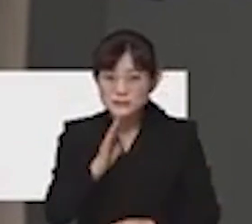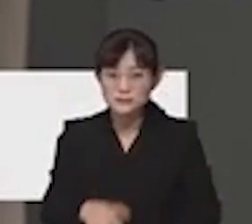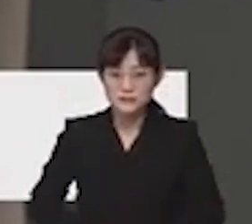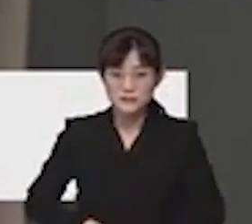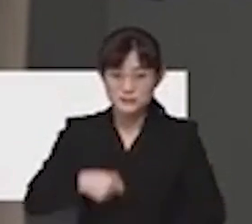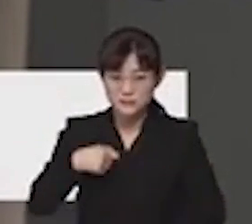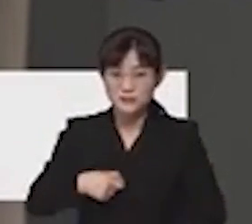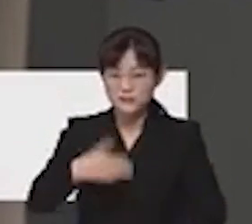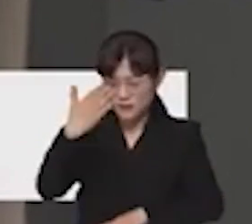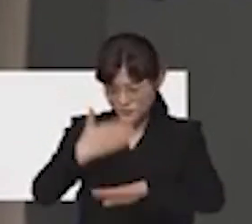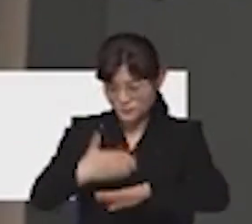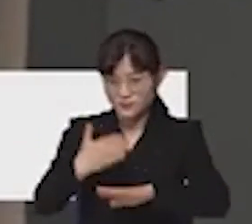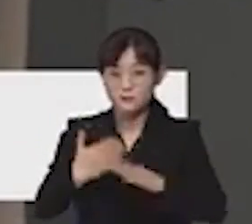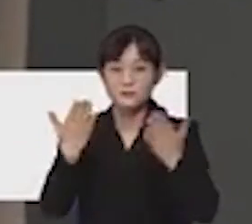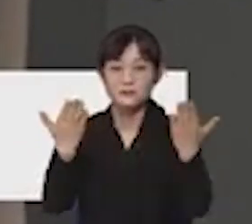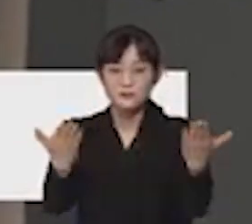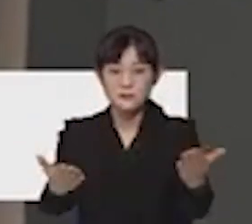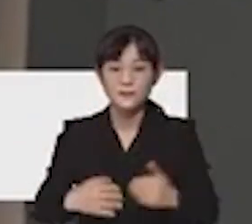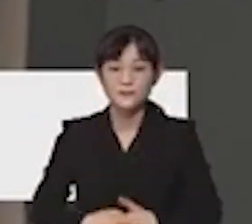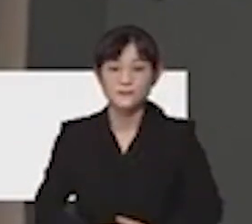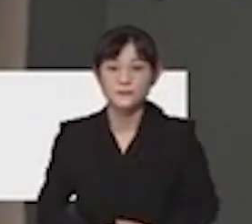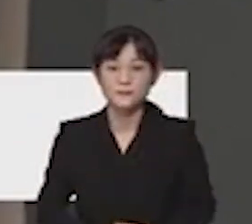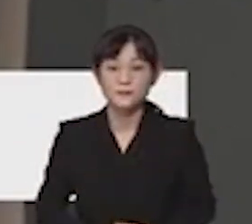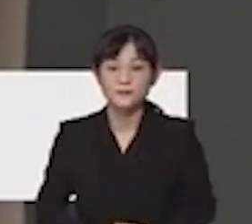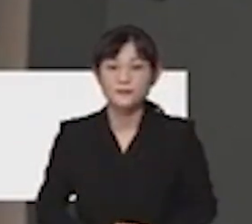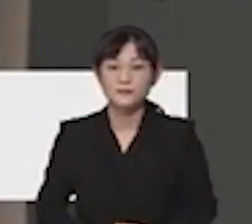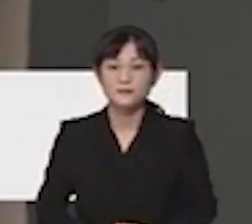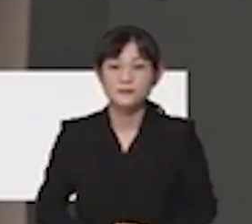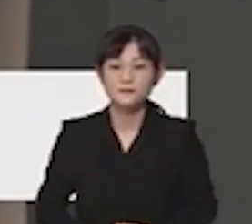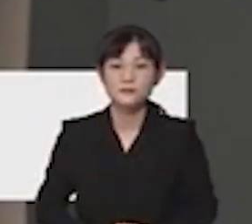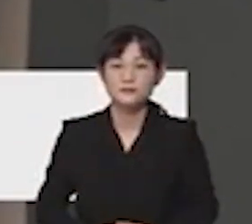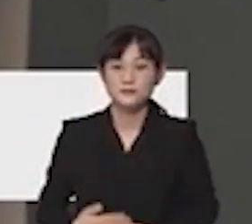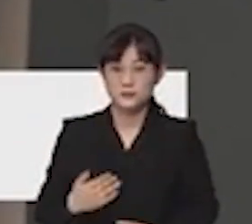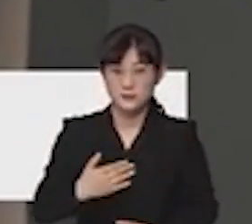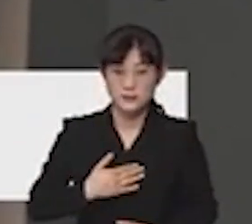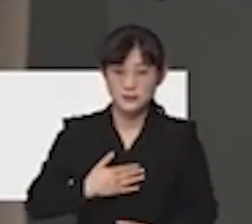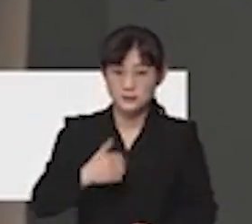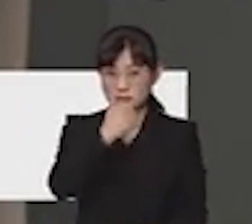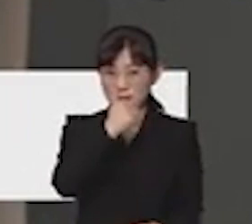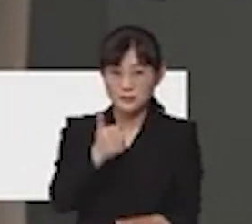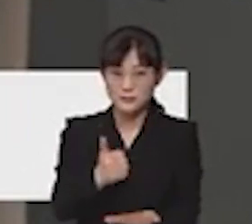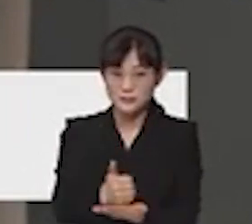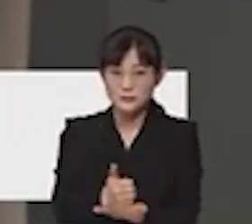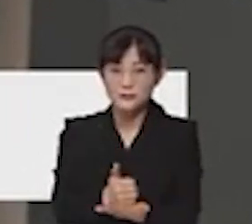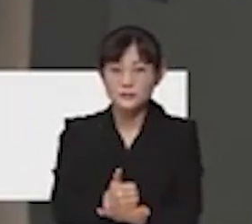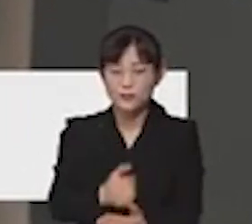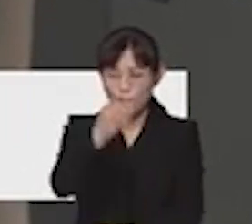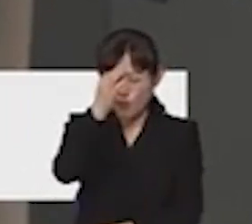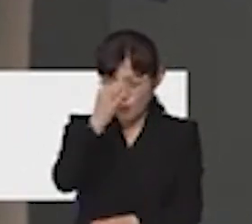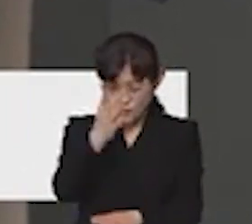진심으로 감사드리고 정말 죽어봤다만 저에게 이렇게